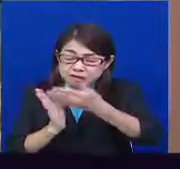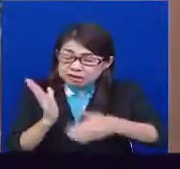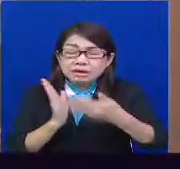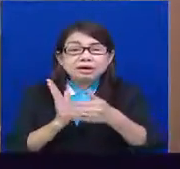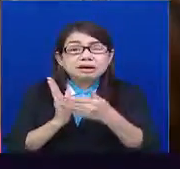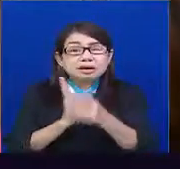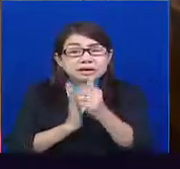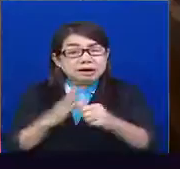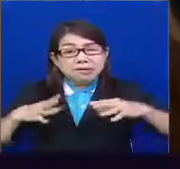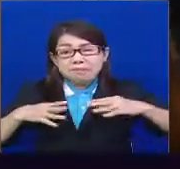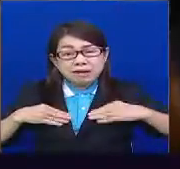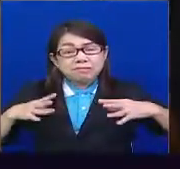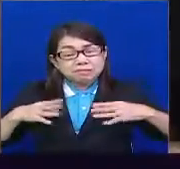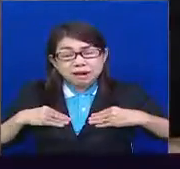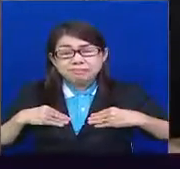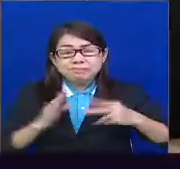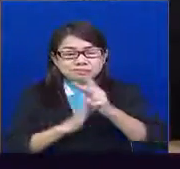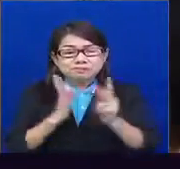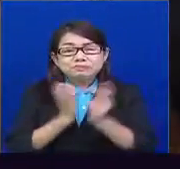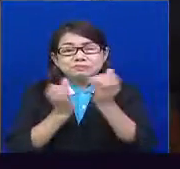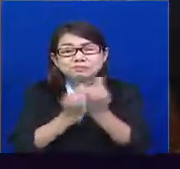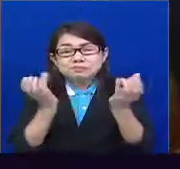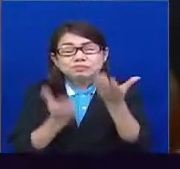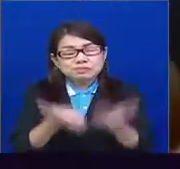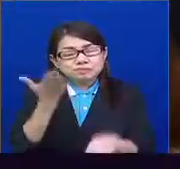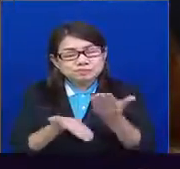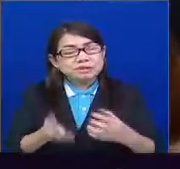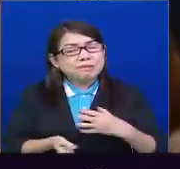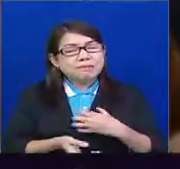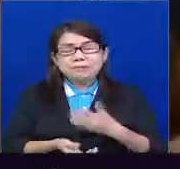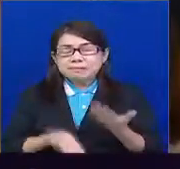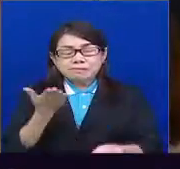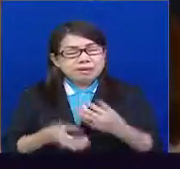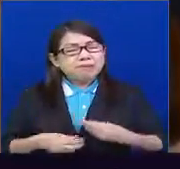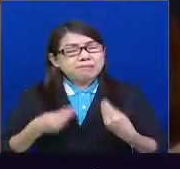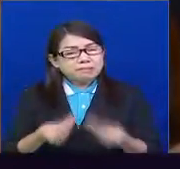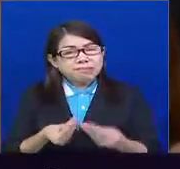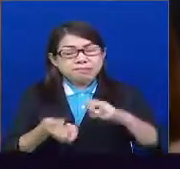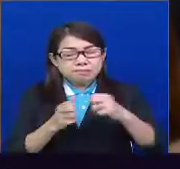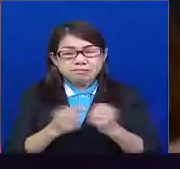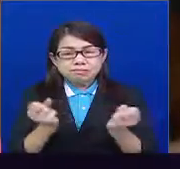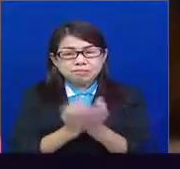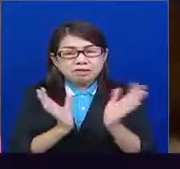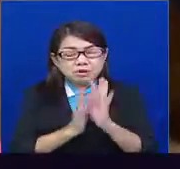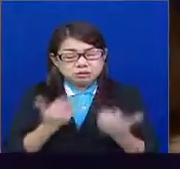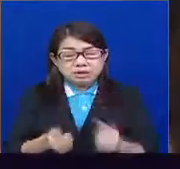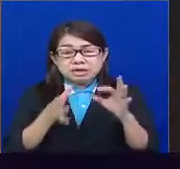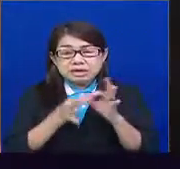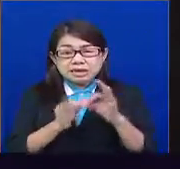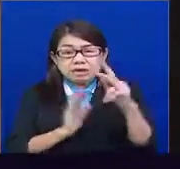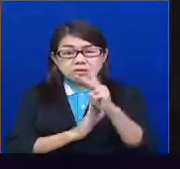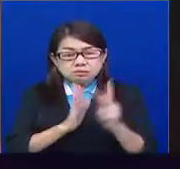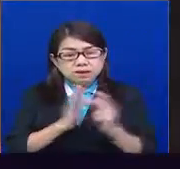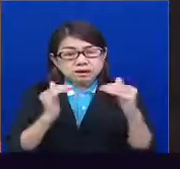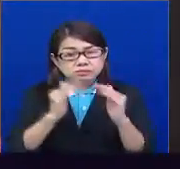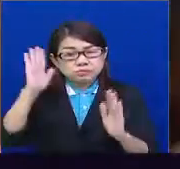ร่วมมือจากทุกคนอย่าให้เกิดความขัดแย้งขึ้นส่วนเรื่องประชาธิปไตยถึงแม้ว่าจะสำคัญแต่ขณะนี้ยังไม่ถึงเวลาและส่วน